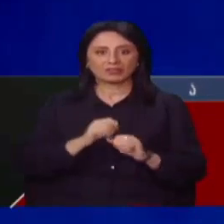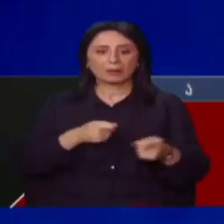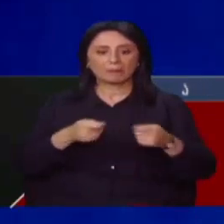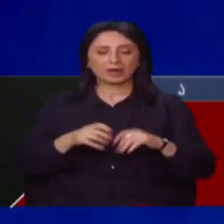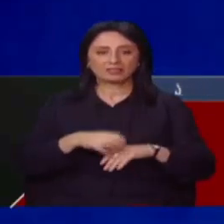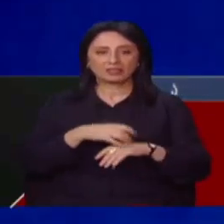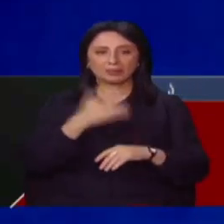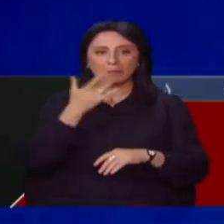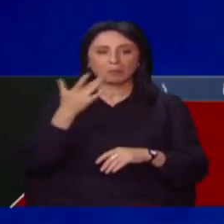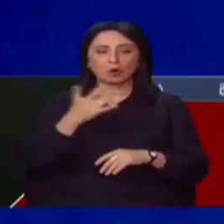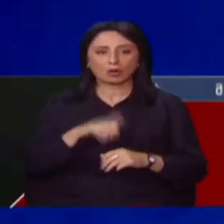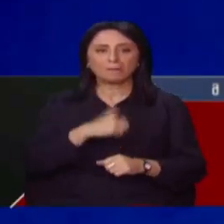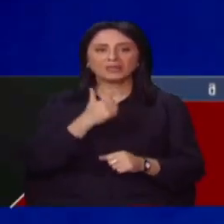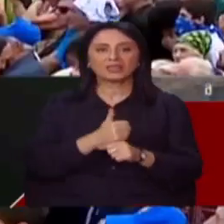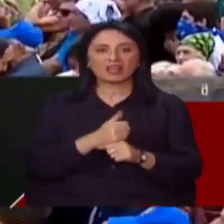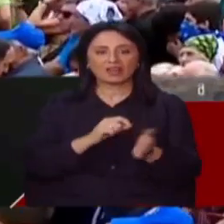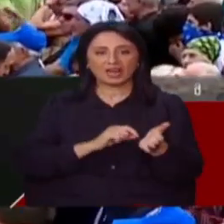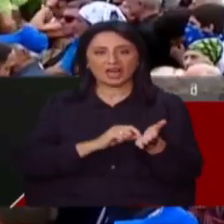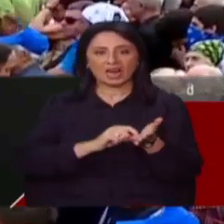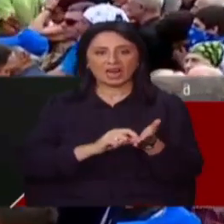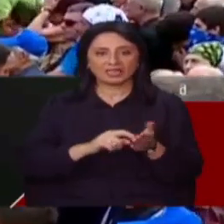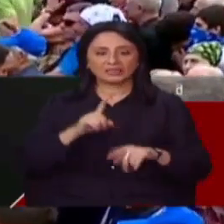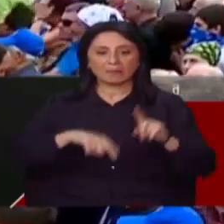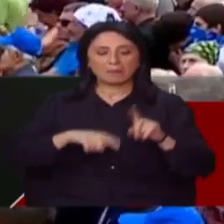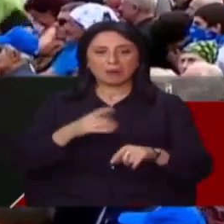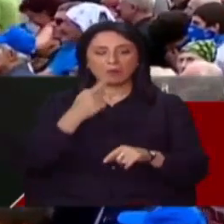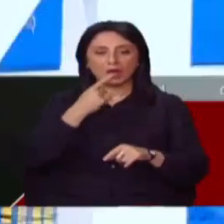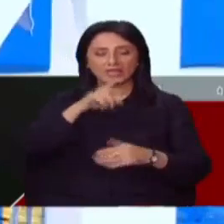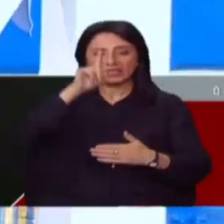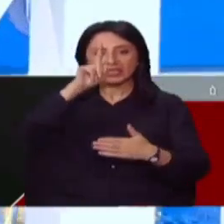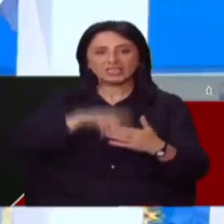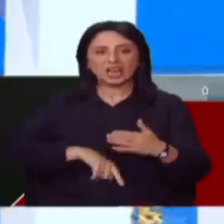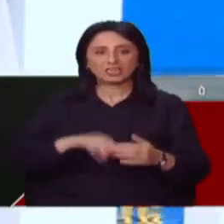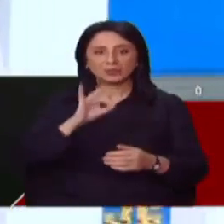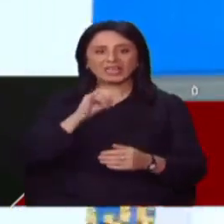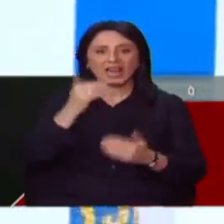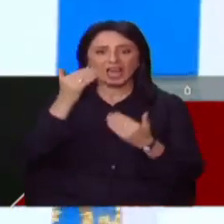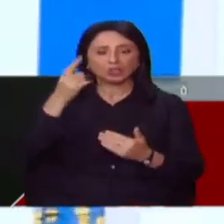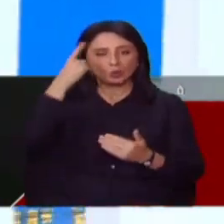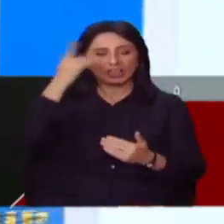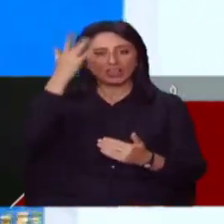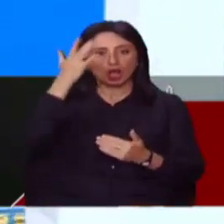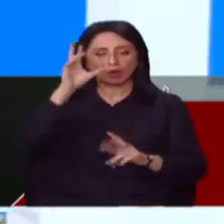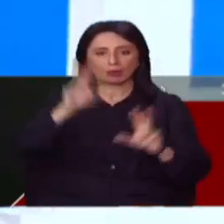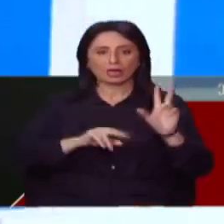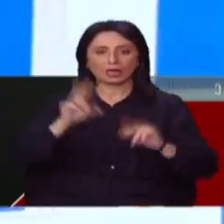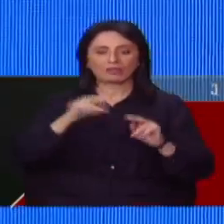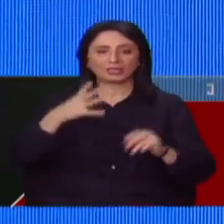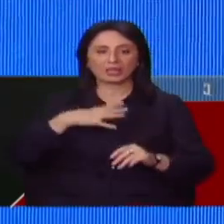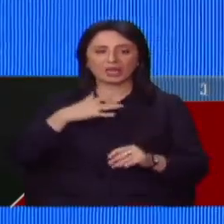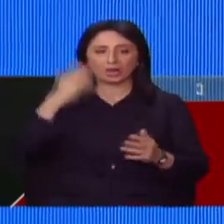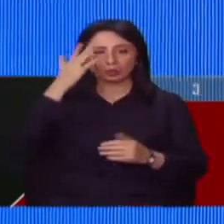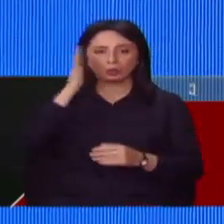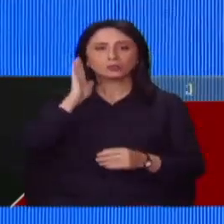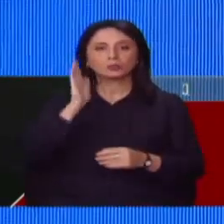მართველი პარტიის პოლიტიკის მთავარი ხაზია. მამულის ენისა და სარწმუნოების ილიასეული იდეოლოგიის გათვალისწინებით ქართული